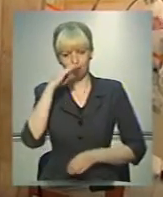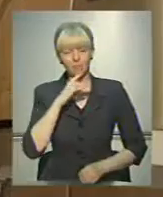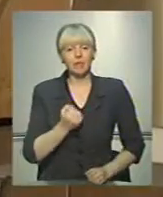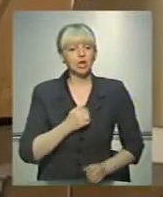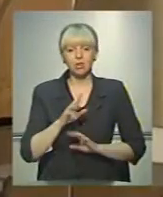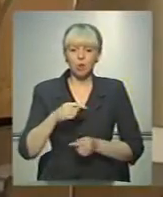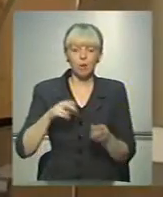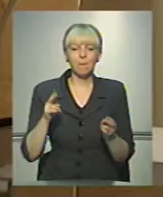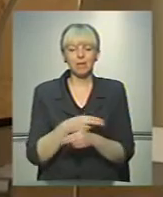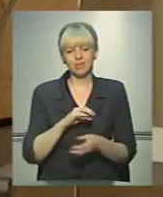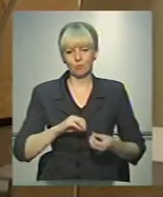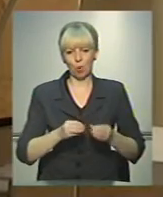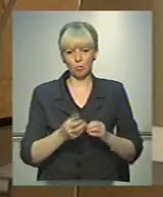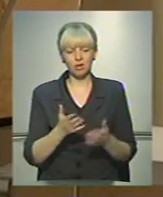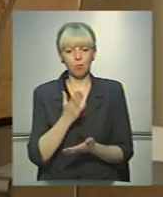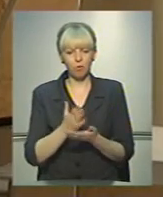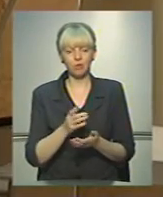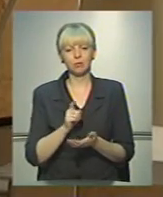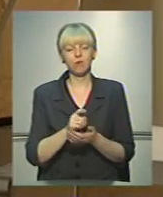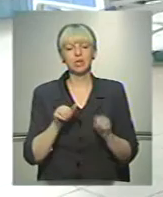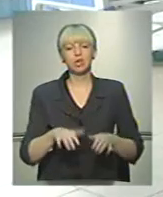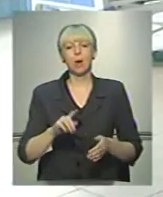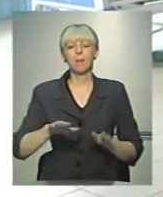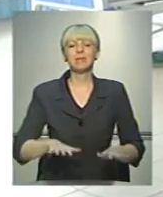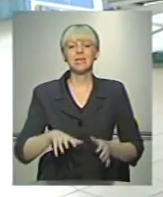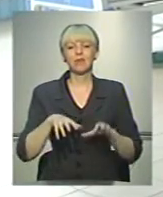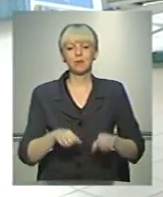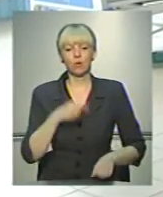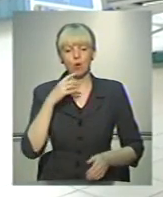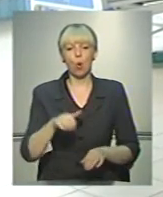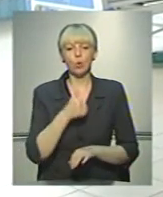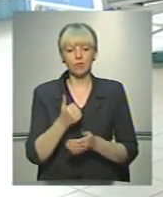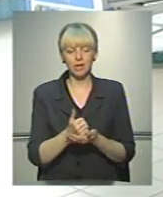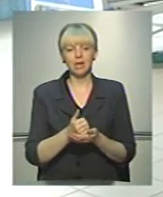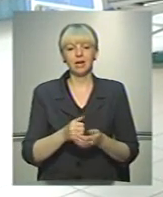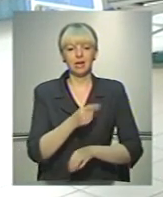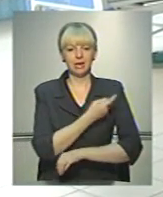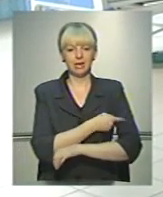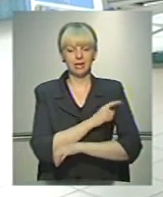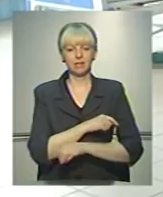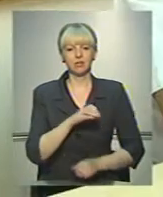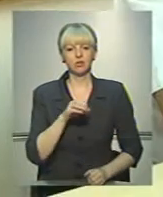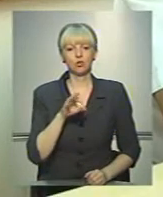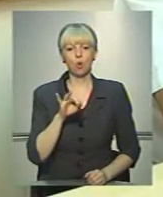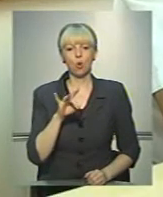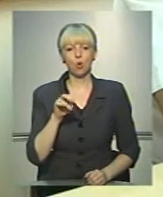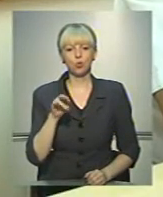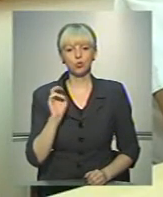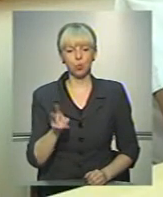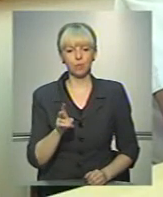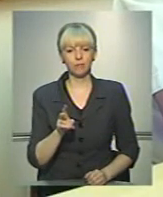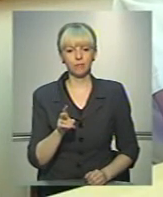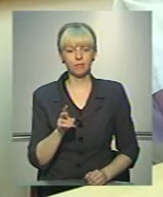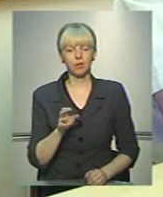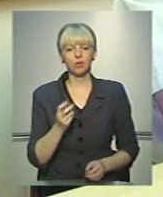жаль, не обійшлося і без проблеми, яку має вирішити місцева влада, каже головний лікар Сергій Сторожук. Уже 2-й рік